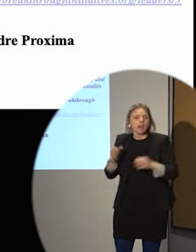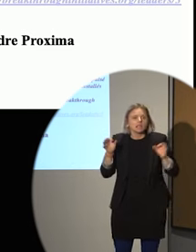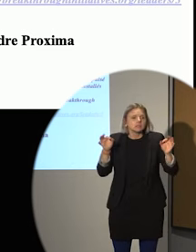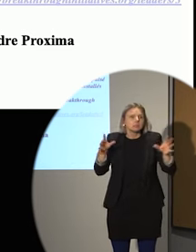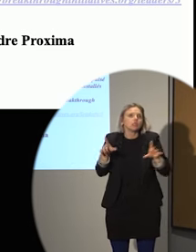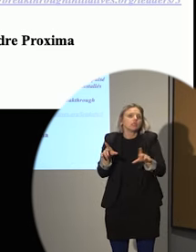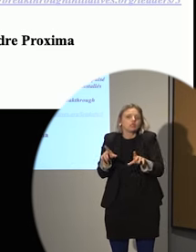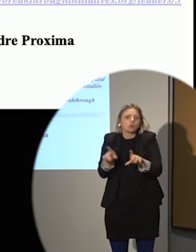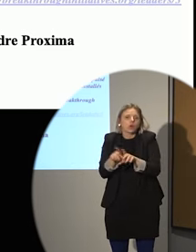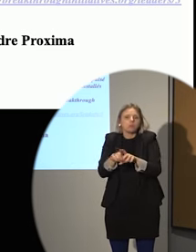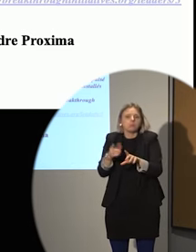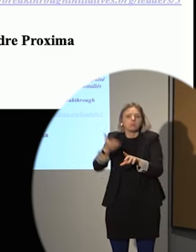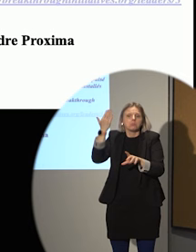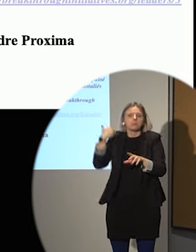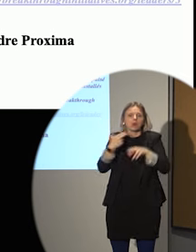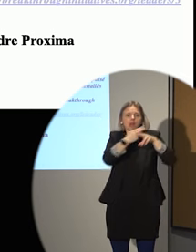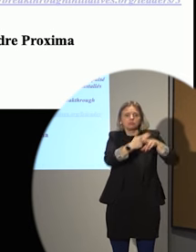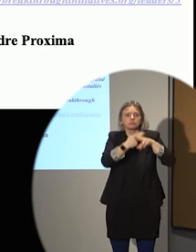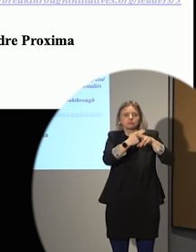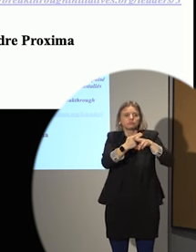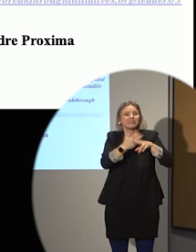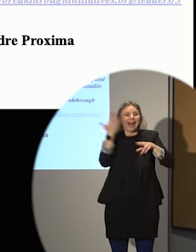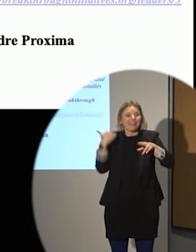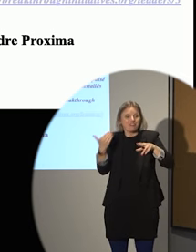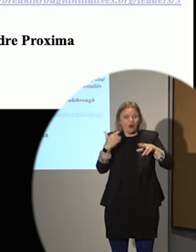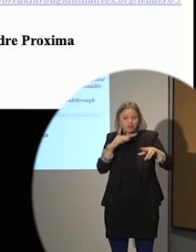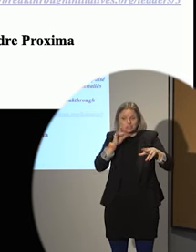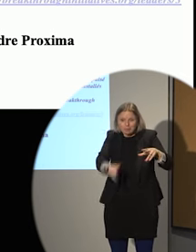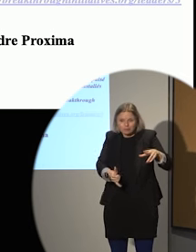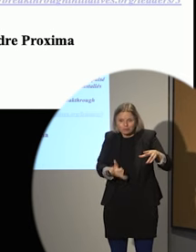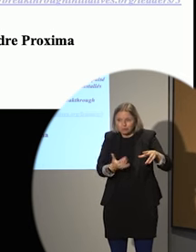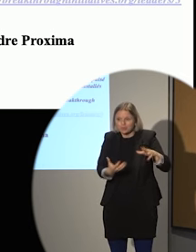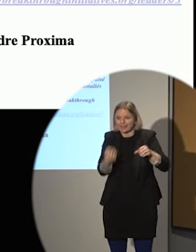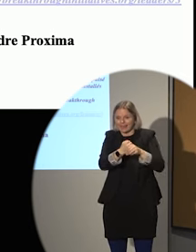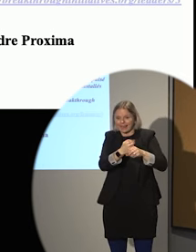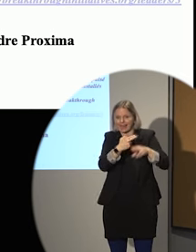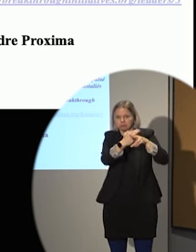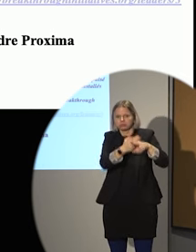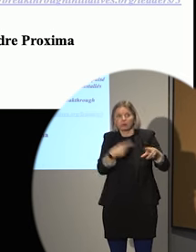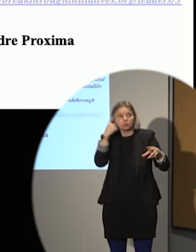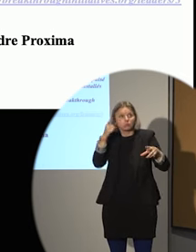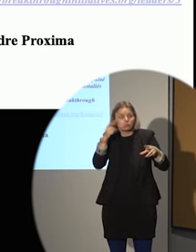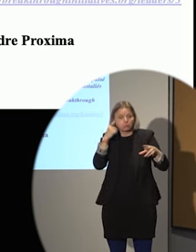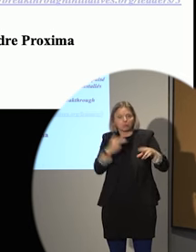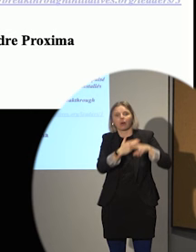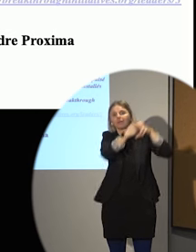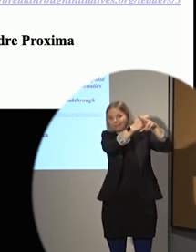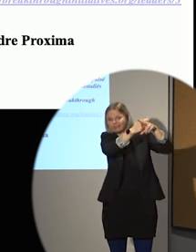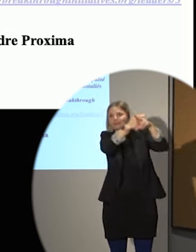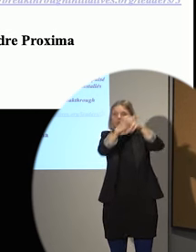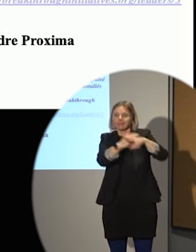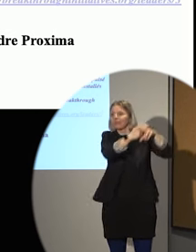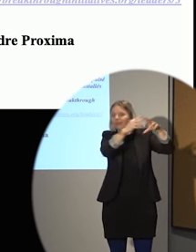même question pour les sondes Voyager, d'une certaine façon. Bon, à part que les sondes Voyager ont exploré quand même les systèmes planétaires, Saturne, etc., voire